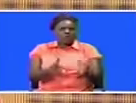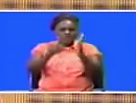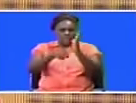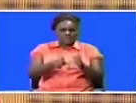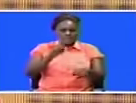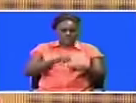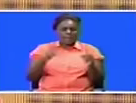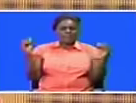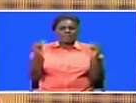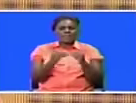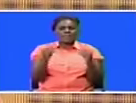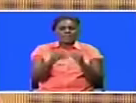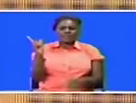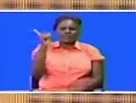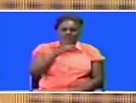mk kuran Huo utak apok kamila kine